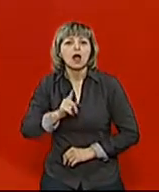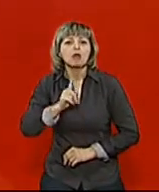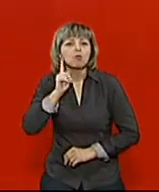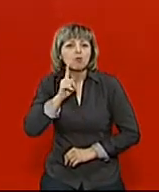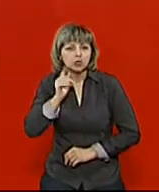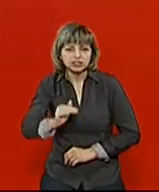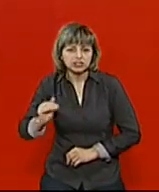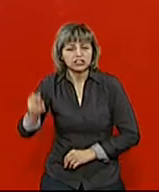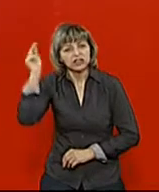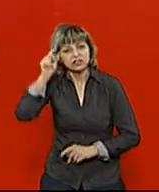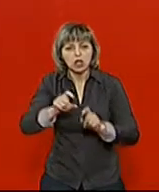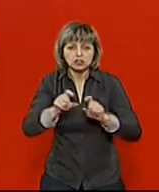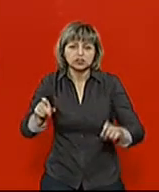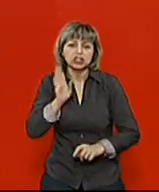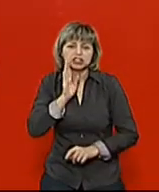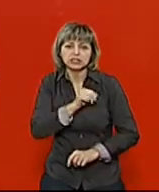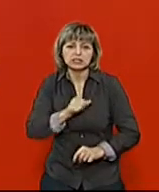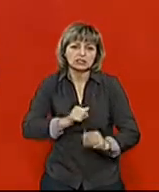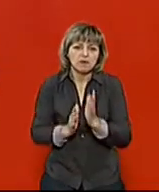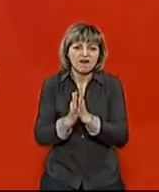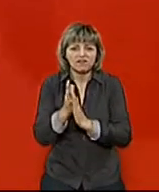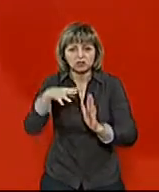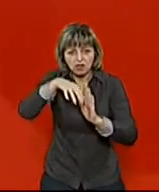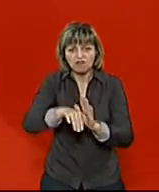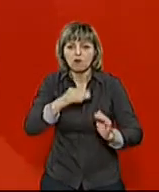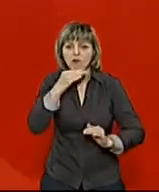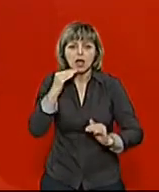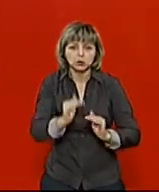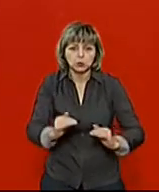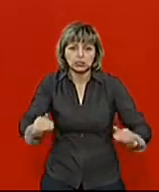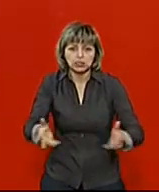школі. Жінка розповідає, сама виросла у багатодітній родині.